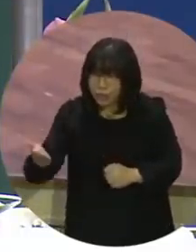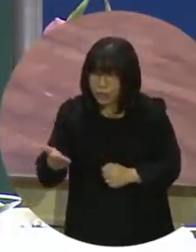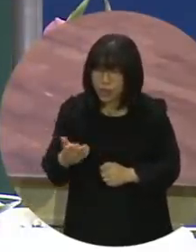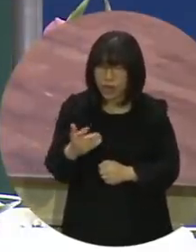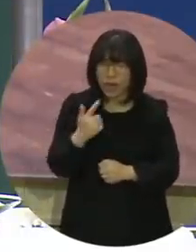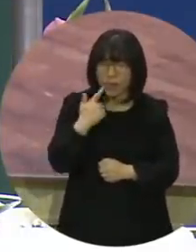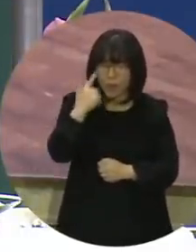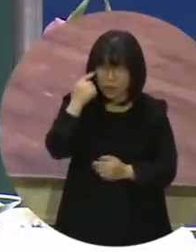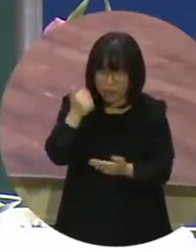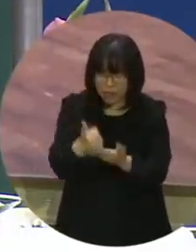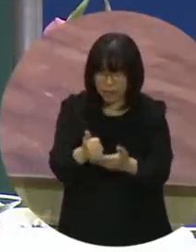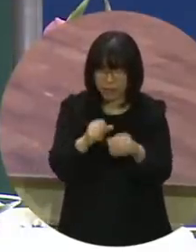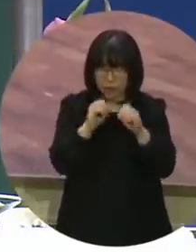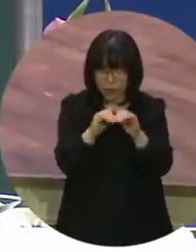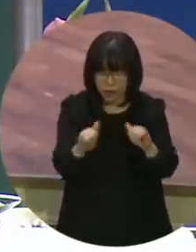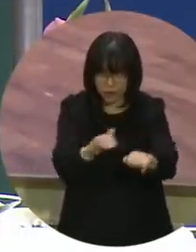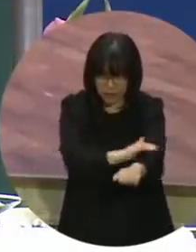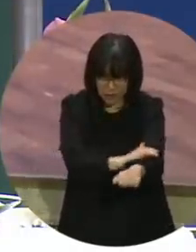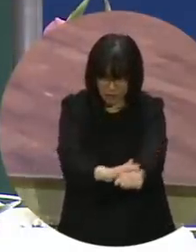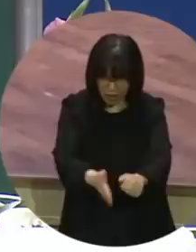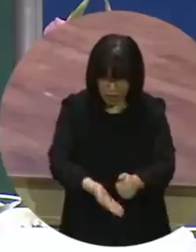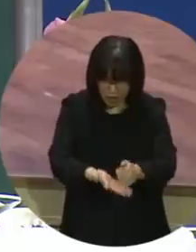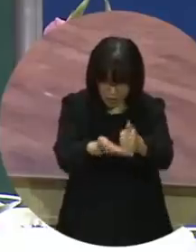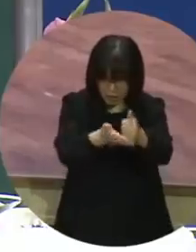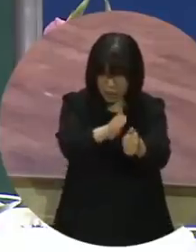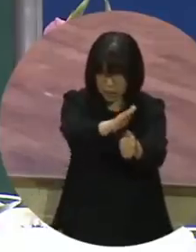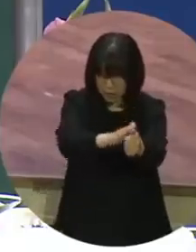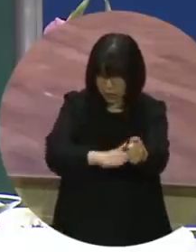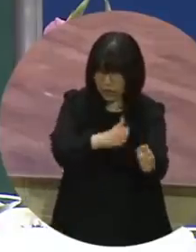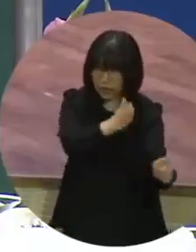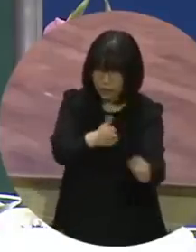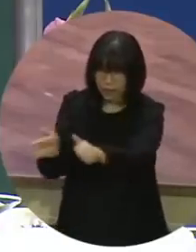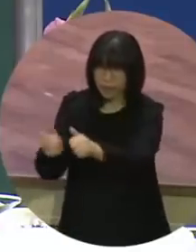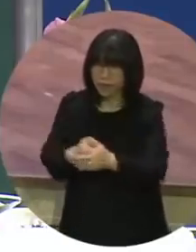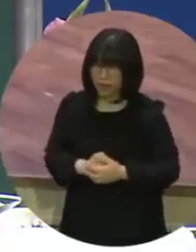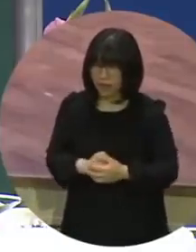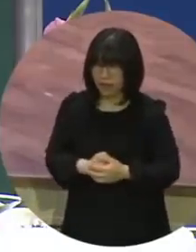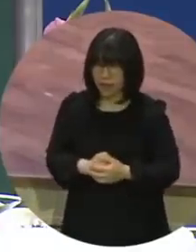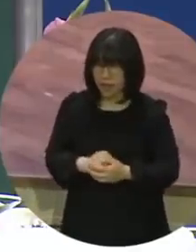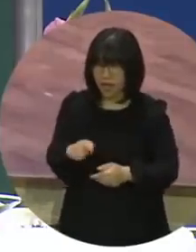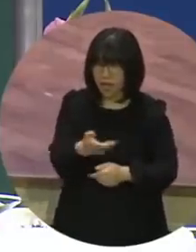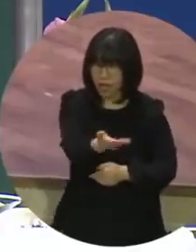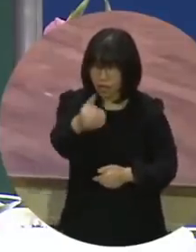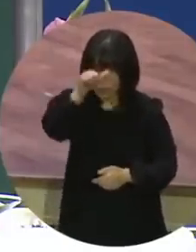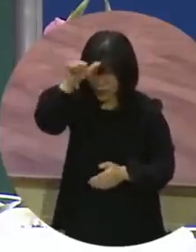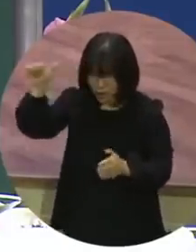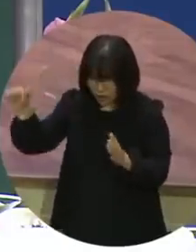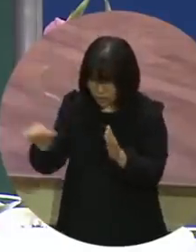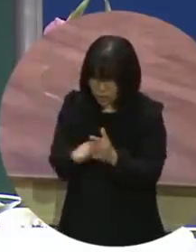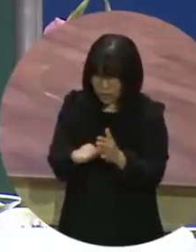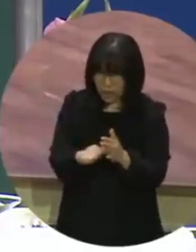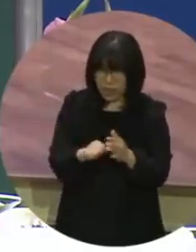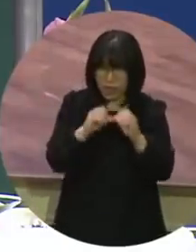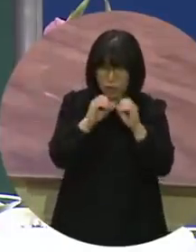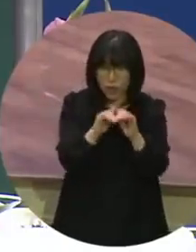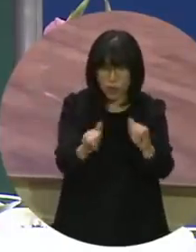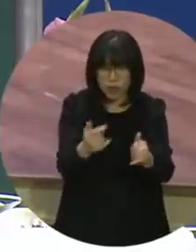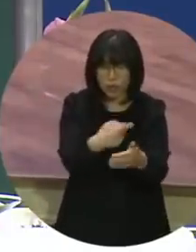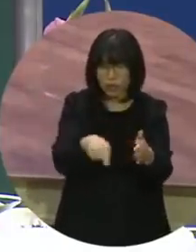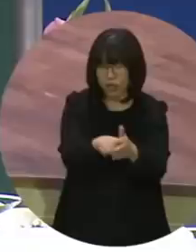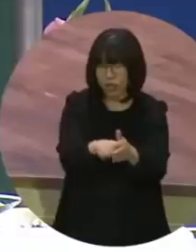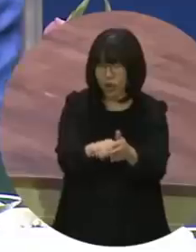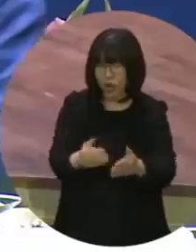바랍니다. 대교장들 잘 섬기시 바랍니다. 주역을 잘 섬기시 바랍니다. 생을 들여서 주를 위해 헌신하는 사람들이.